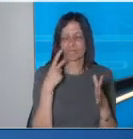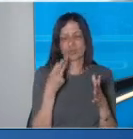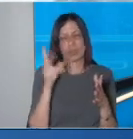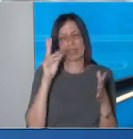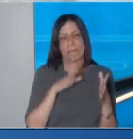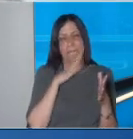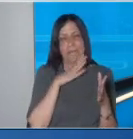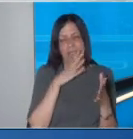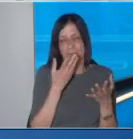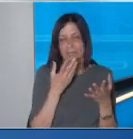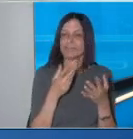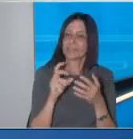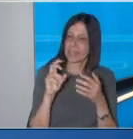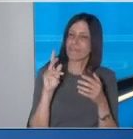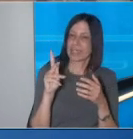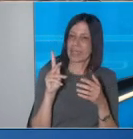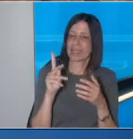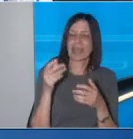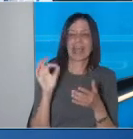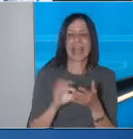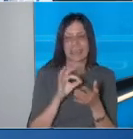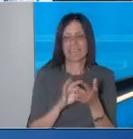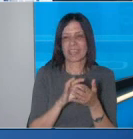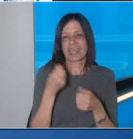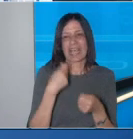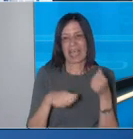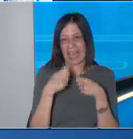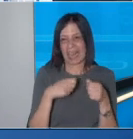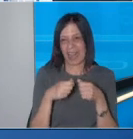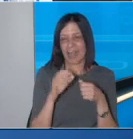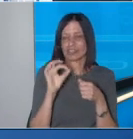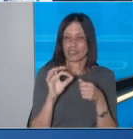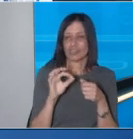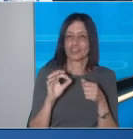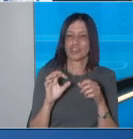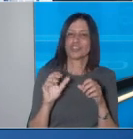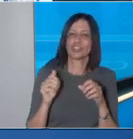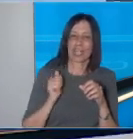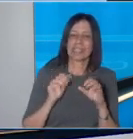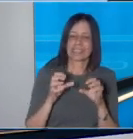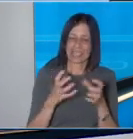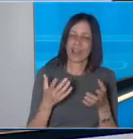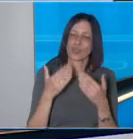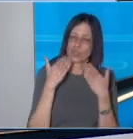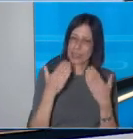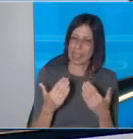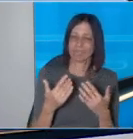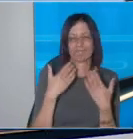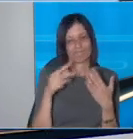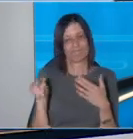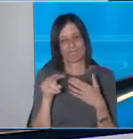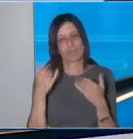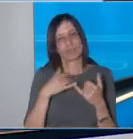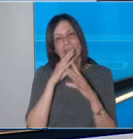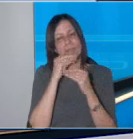ומגדיל אותה. עינב קרנר, כתבת הכלכלה והצרכנות של גלי צהל, תודה רבה לך. תודה רבה לשניכם. טוב, יניר, אנחנו עכשיו רוצים לדבר